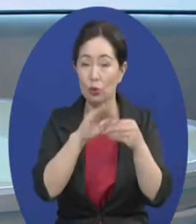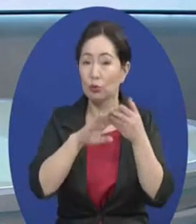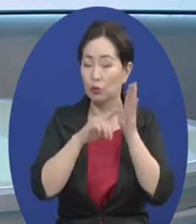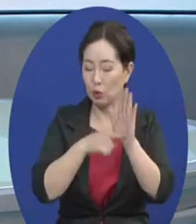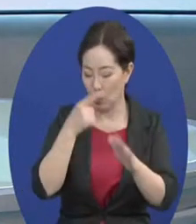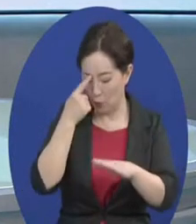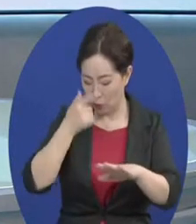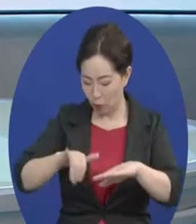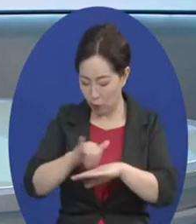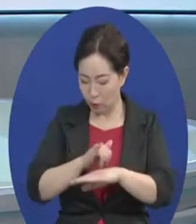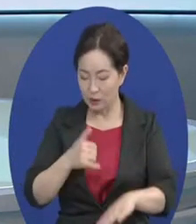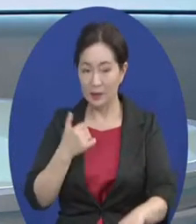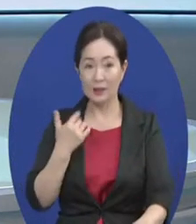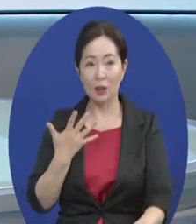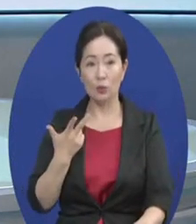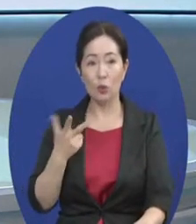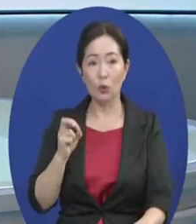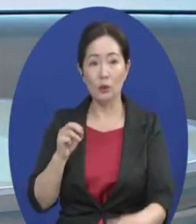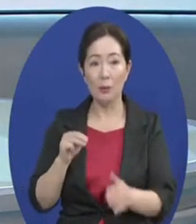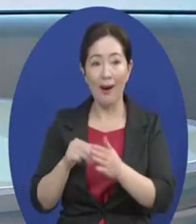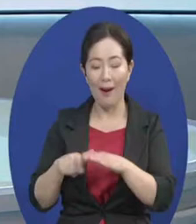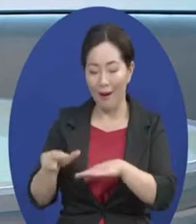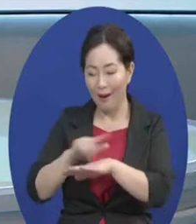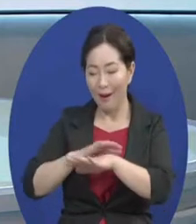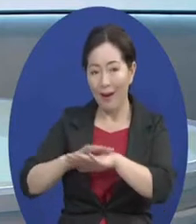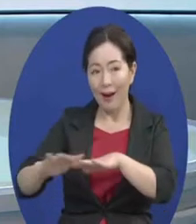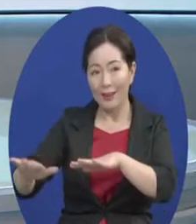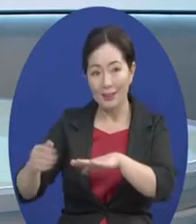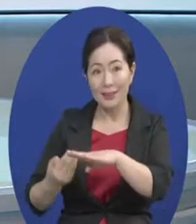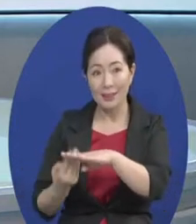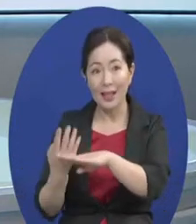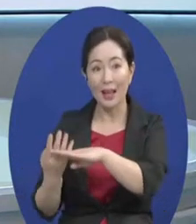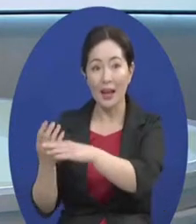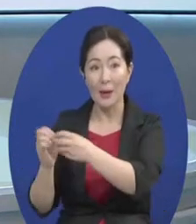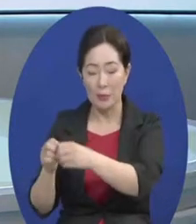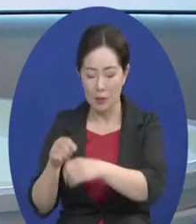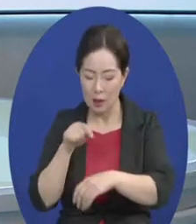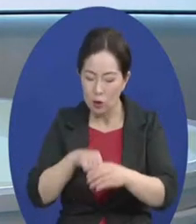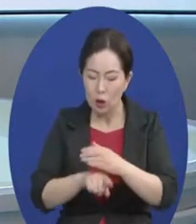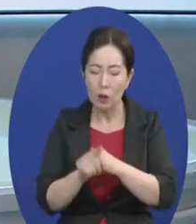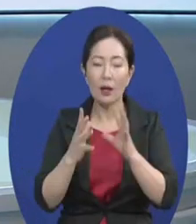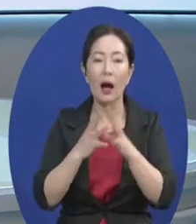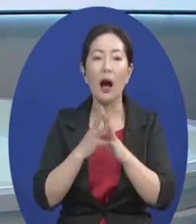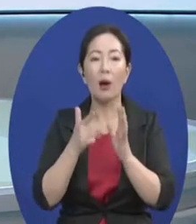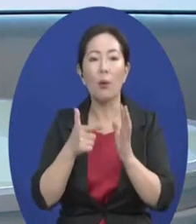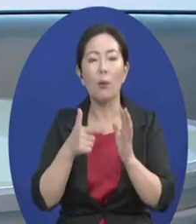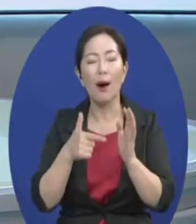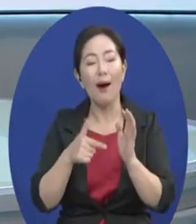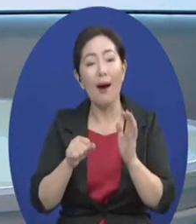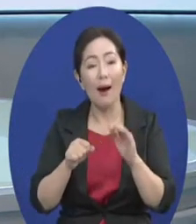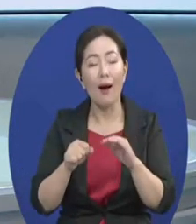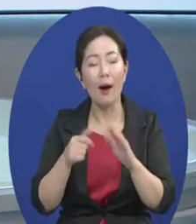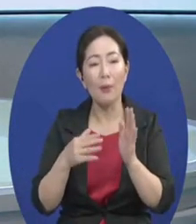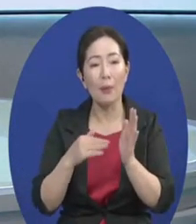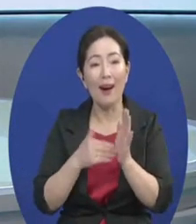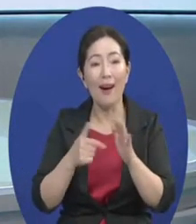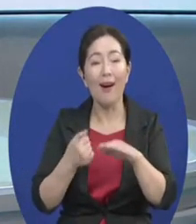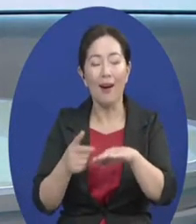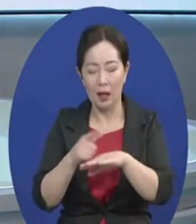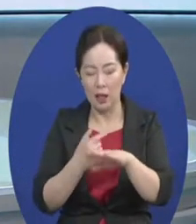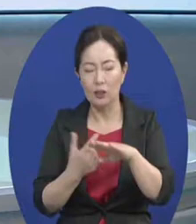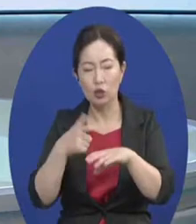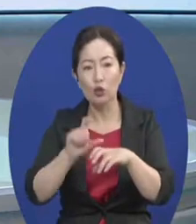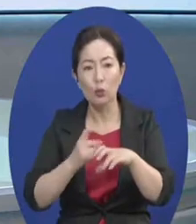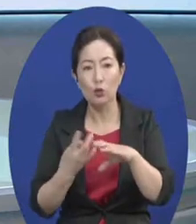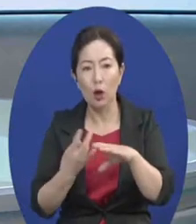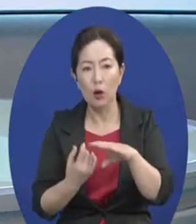улс 530 мянган гаруйгаа талбай тарайлалт хийнэ. Үүнээс 10 орчим мянган талбайд хүнсний ногоо тарайлахаар бэлтгэж байна. Энэ жил хаврын ухтал чиг сайн байгаад